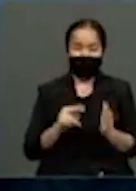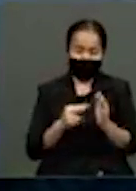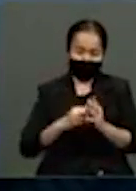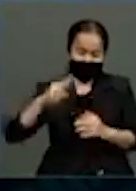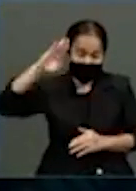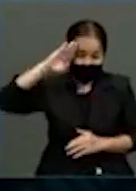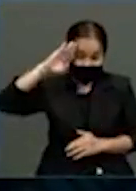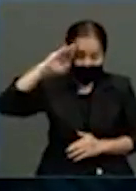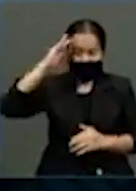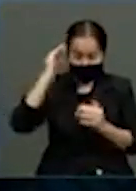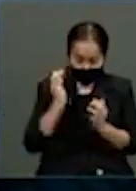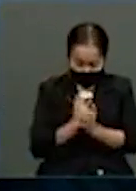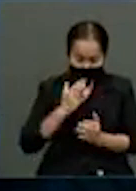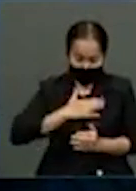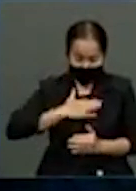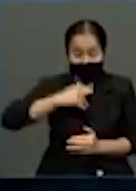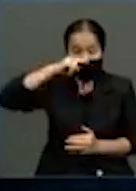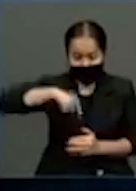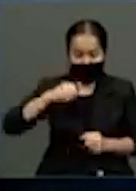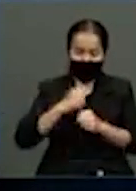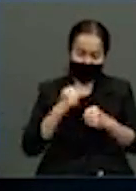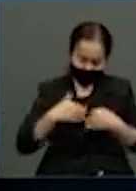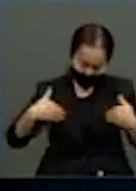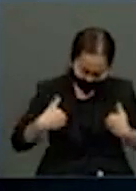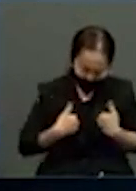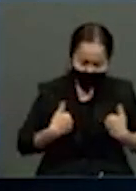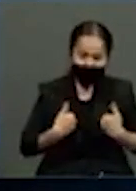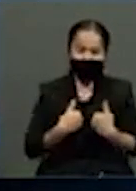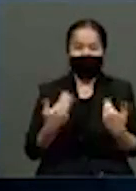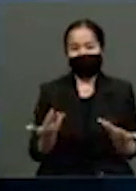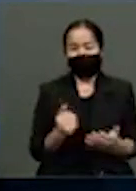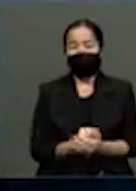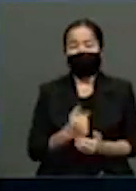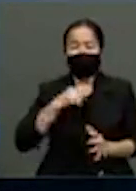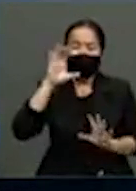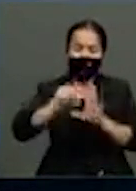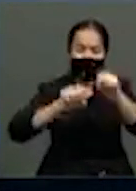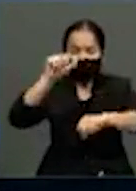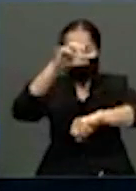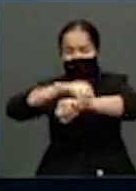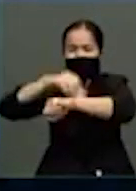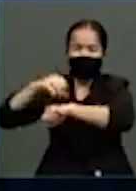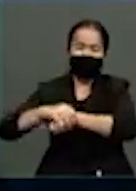ำลังทางด้านฝ่ายความมั่นคงต้องทำงานอย่างหนักแล้วก็ทำให้เห็นยอดรวม